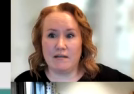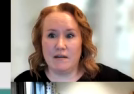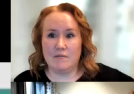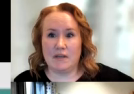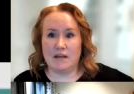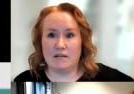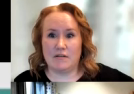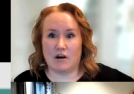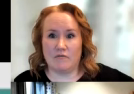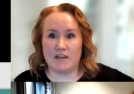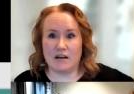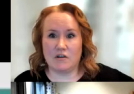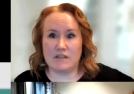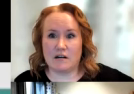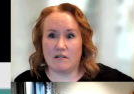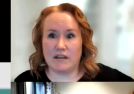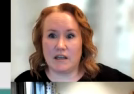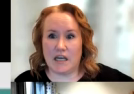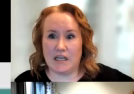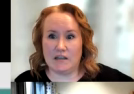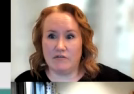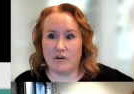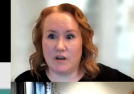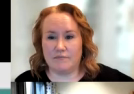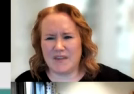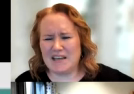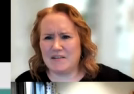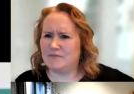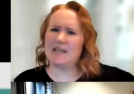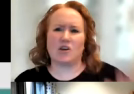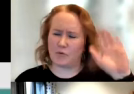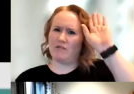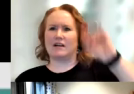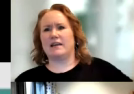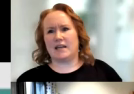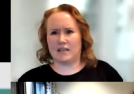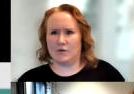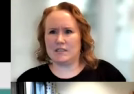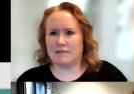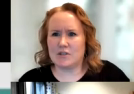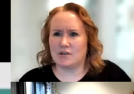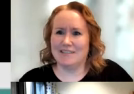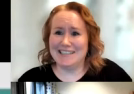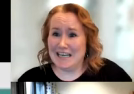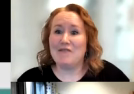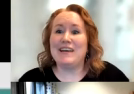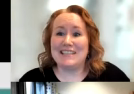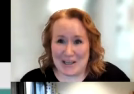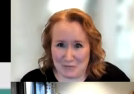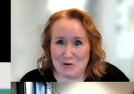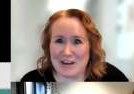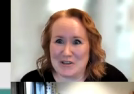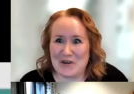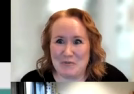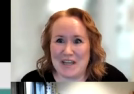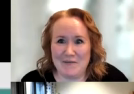svare på det. Men ja, vi trenger antageligvis ikke å avvente hele innføringen. Ja, nei, jeg skal ikke prøve engang, jeg ikke jurist, så vi ser